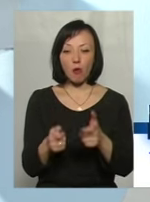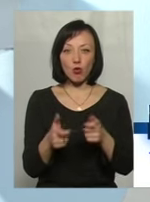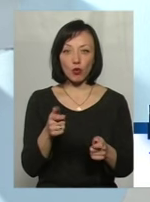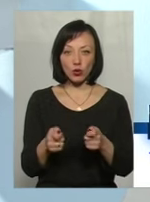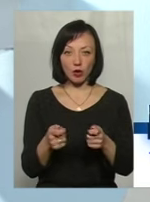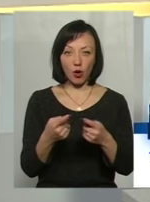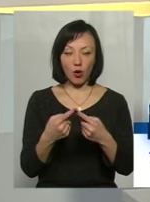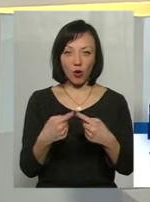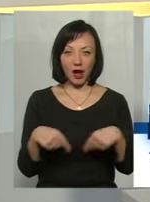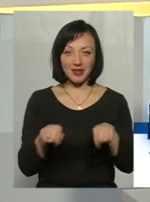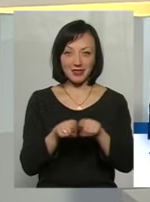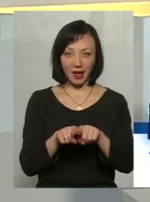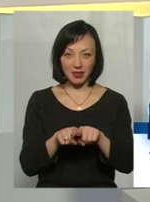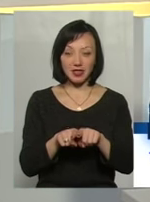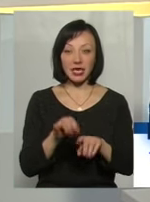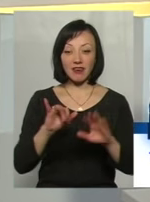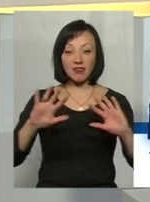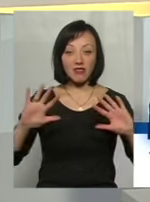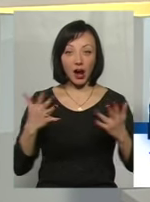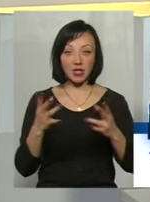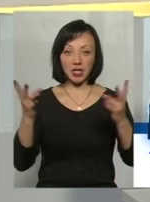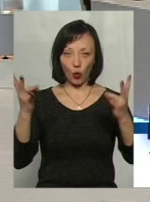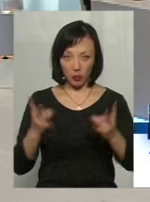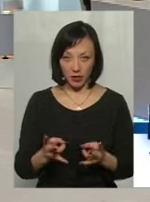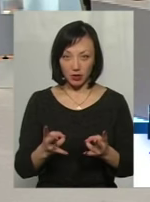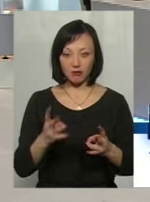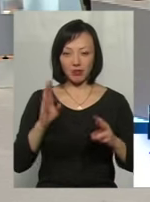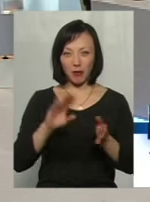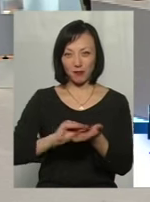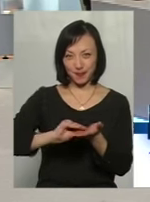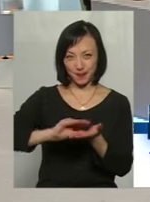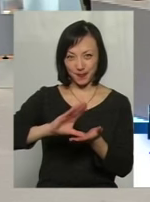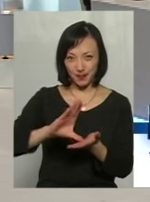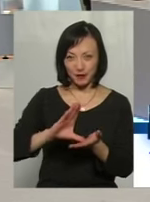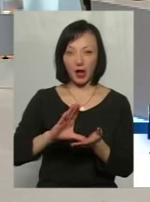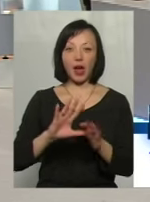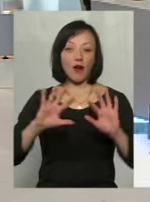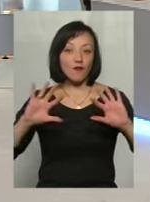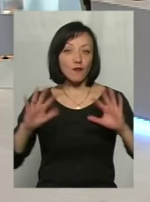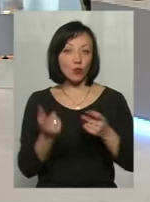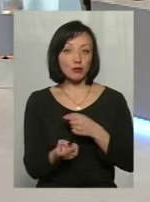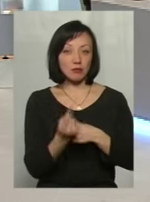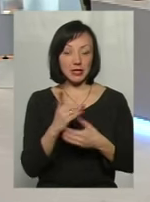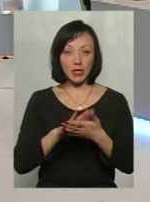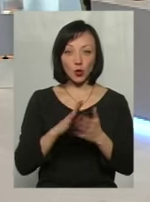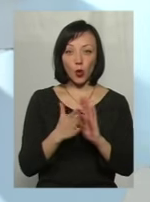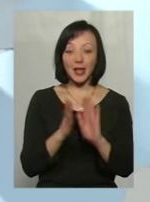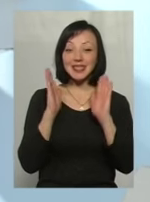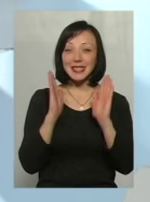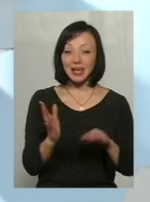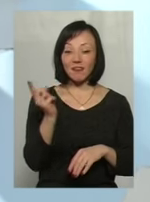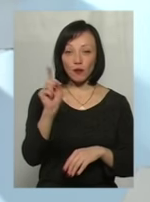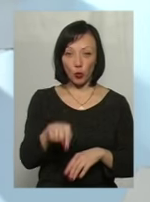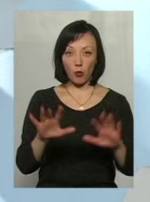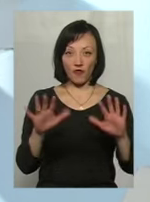цю послугу, і в разі необхідності воно буде архівуватися, в разі виникнення якихось ситуацій, тільки в тому